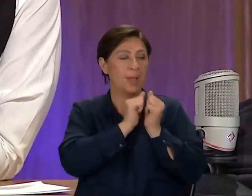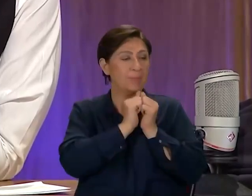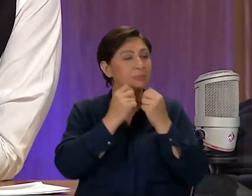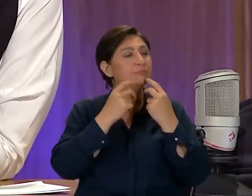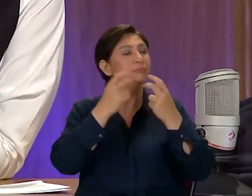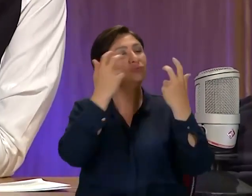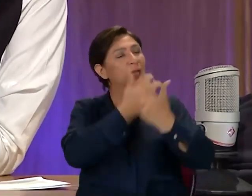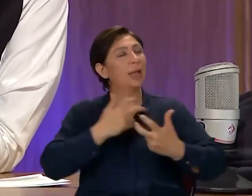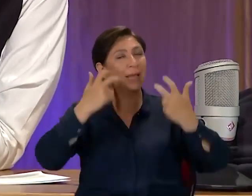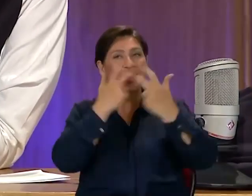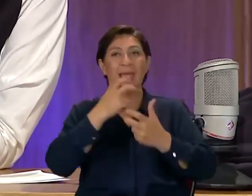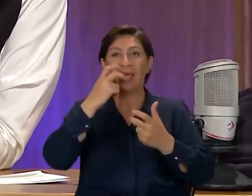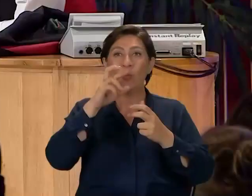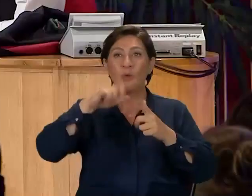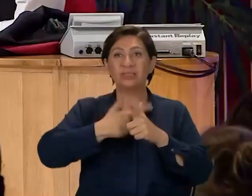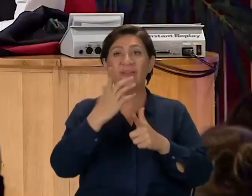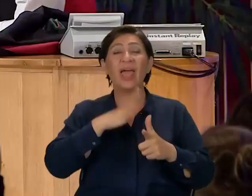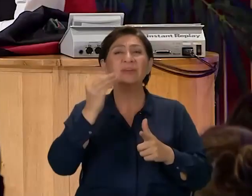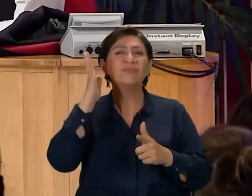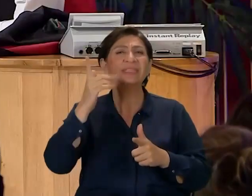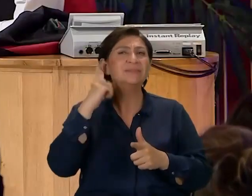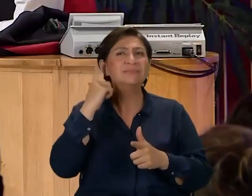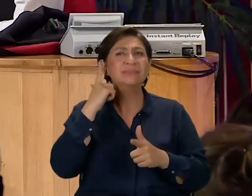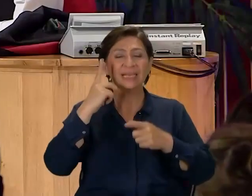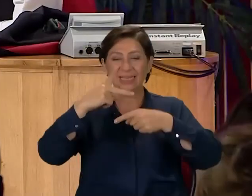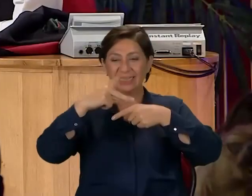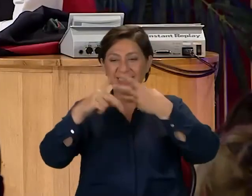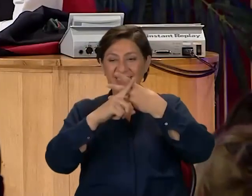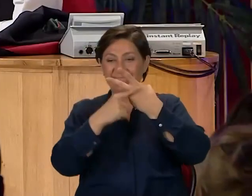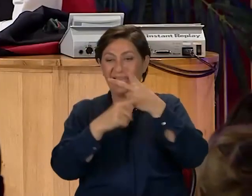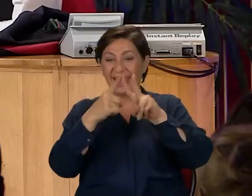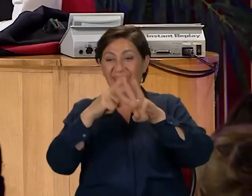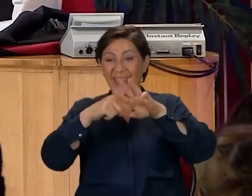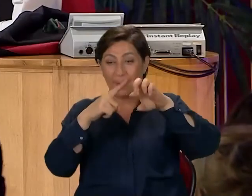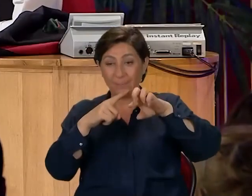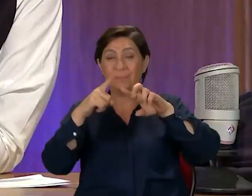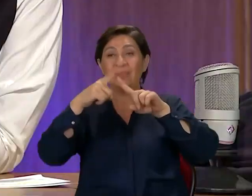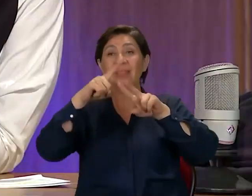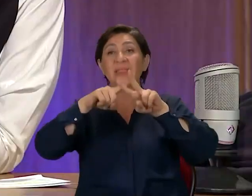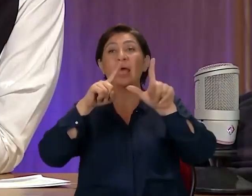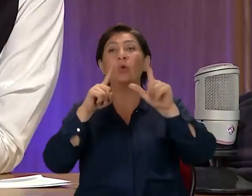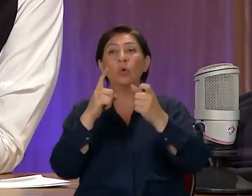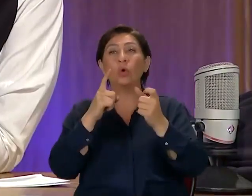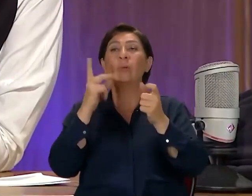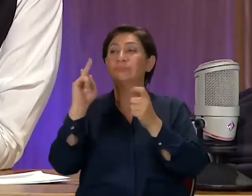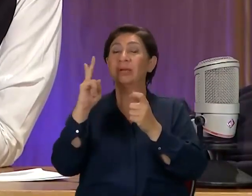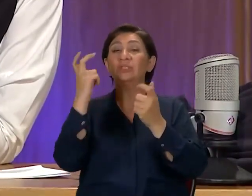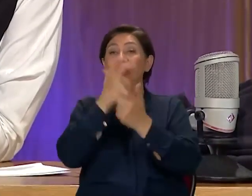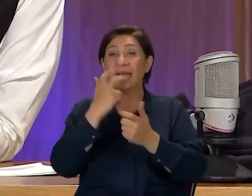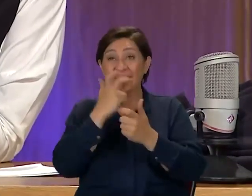yapıyorsun. Bunların son günlerde en çok ses getireni Zeynep Talu'yla Talu şarkıları. Talu projesi. Şarkıları, evet. Doğru. Ve